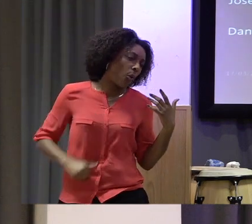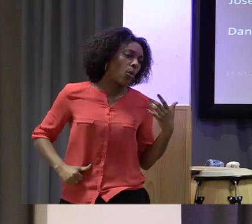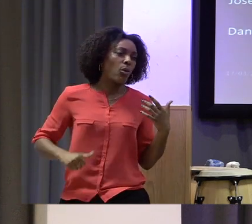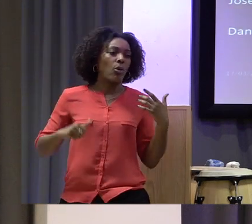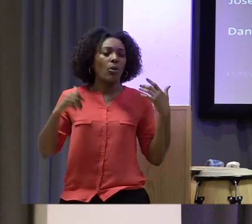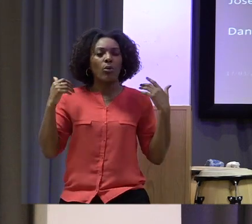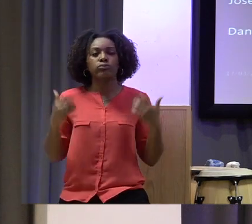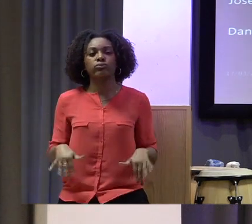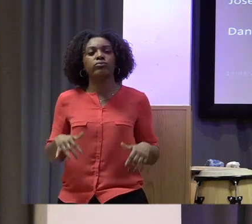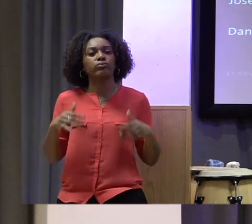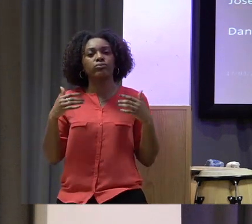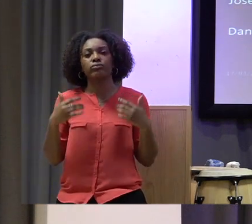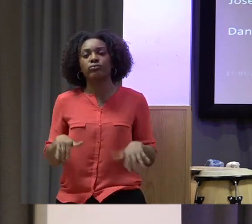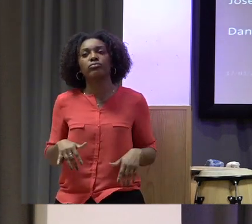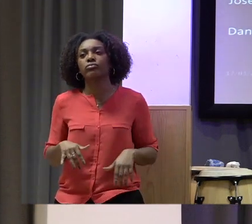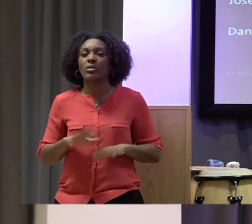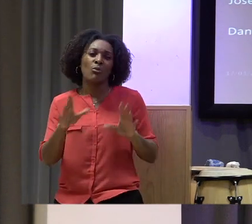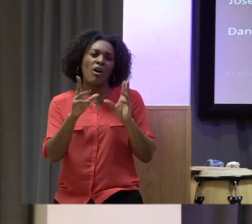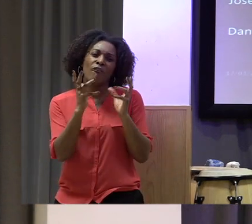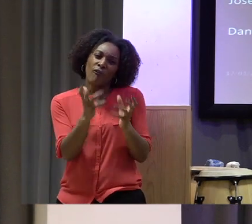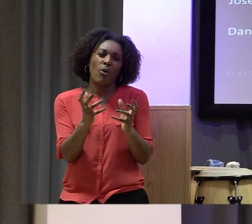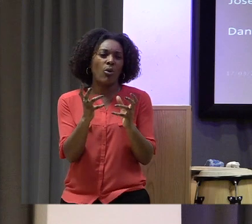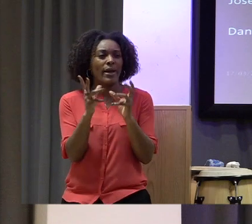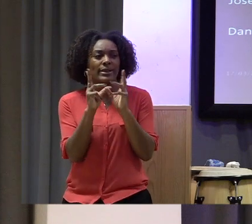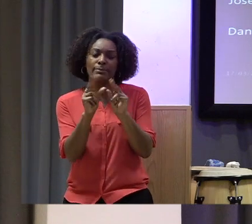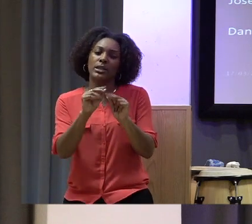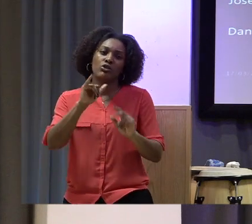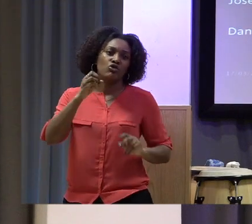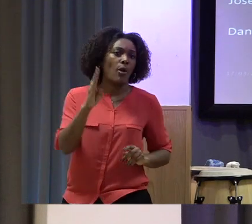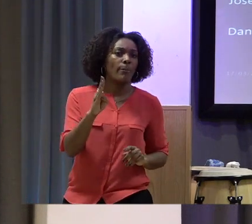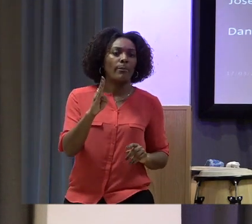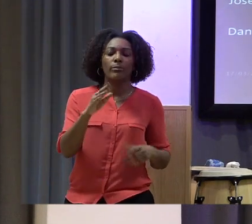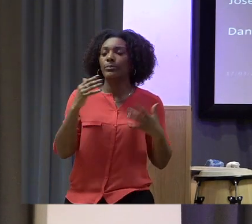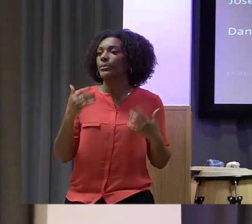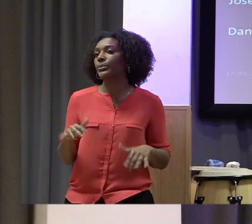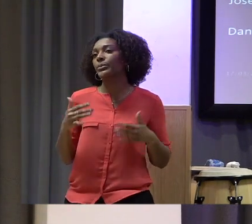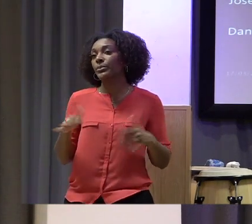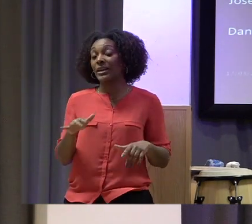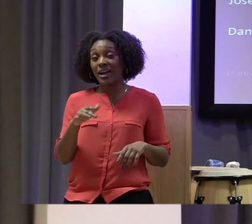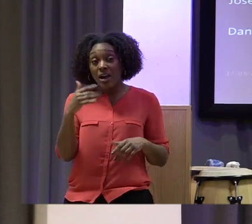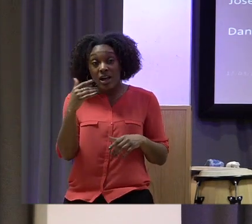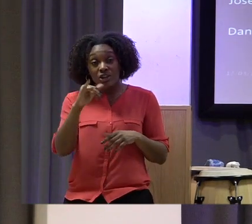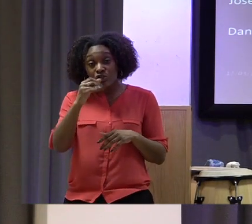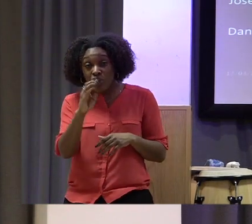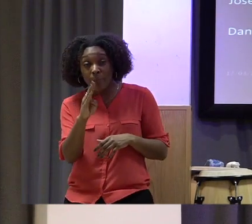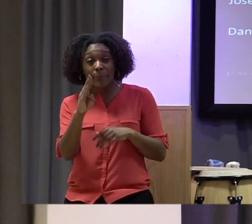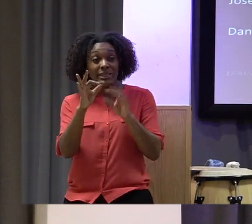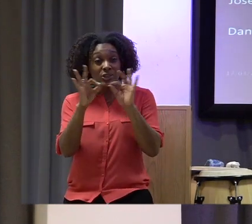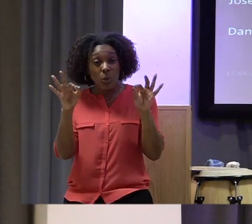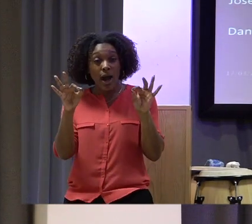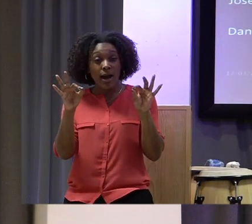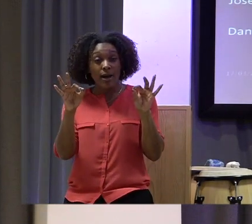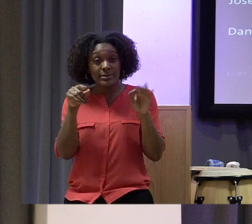Et je vais juste parler un peu de ce cas parce que je crois que le livre de Job nous montre qu'une